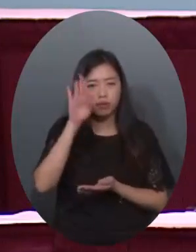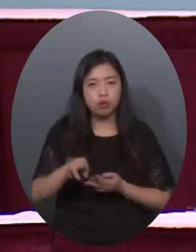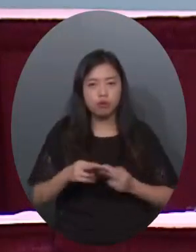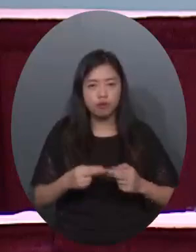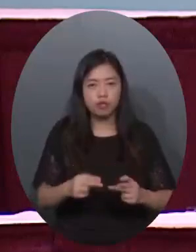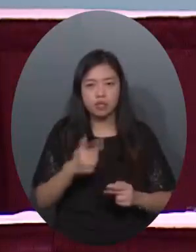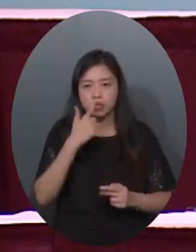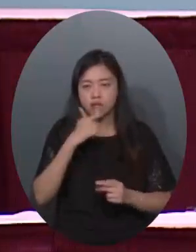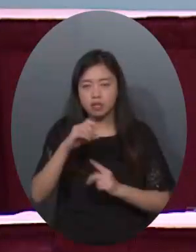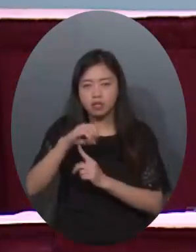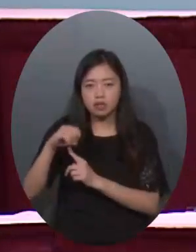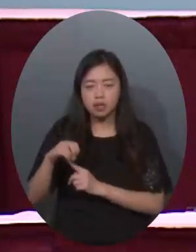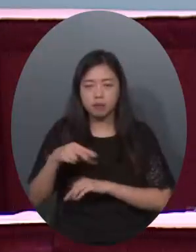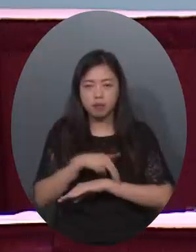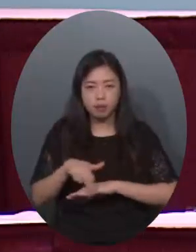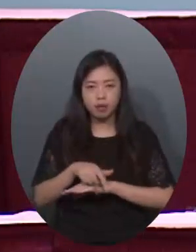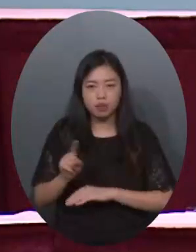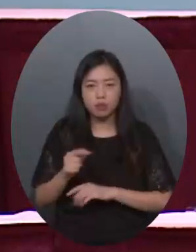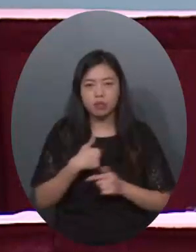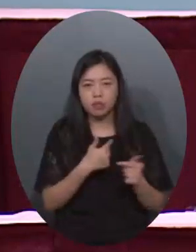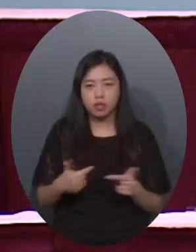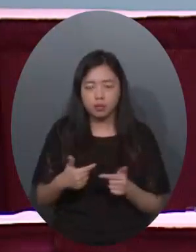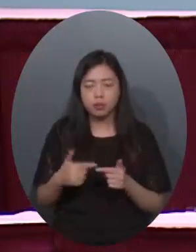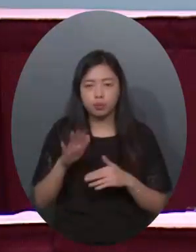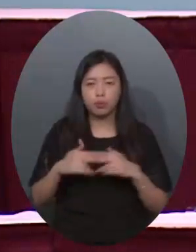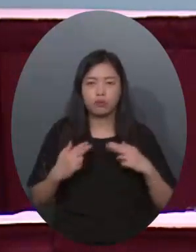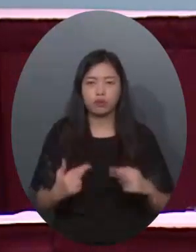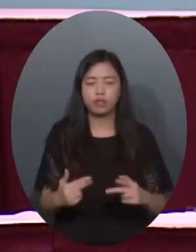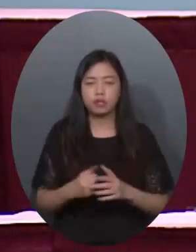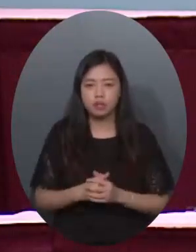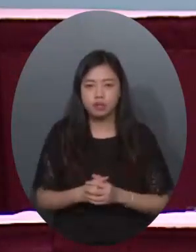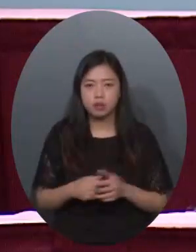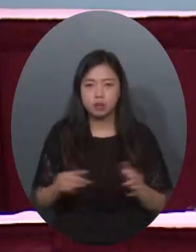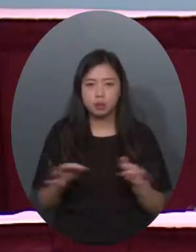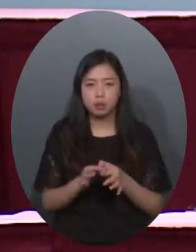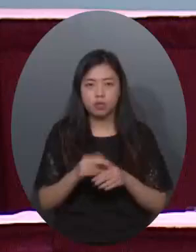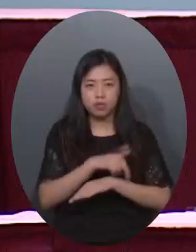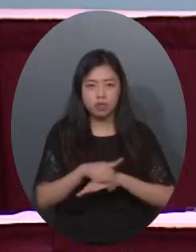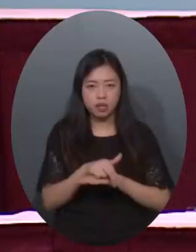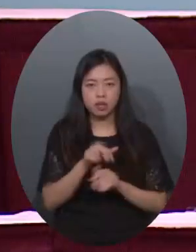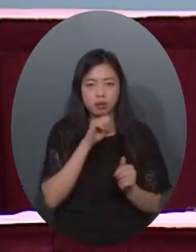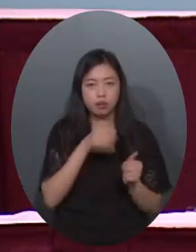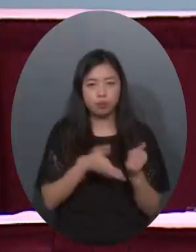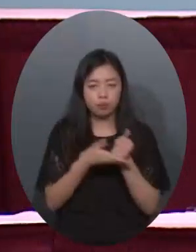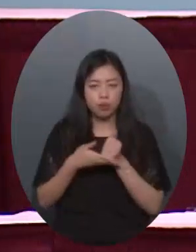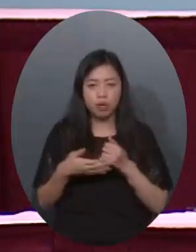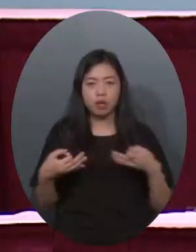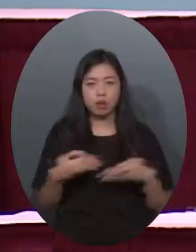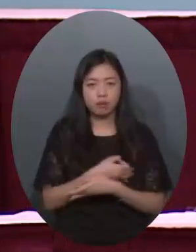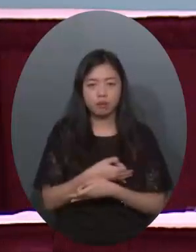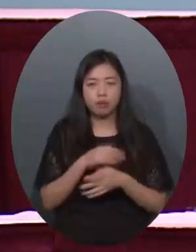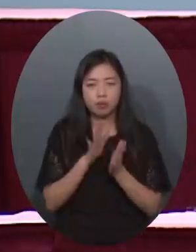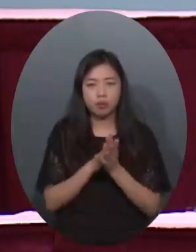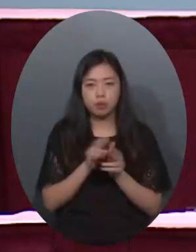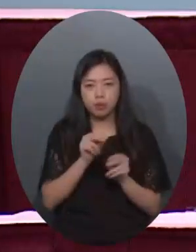站的規劃工作繼續取得進展，有關設計顧問合約的採購流